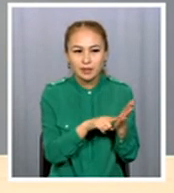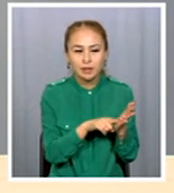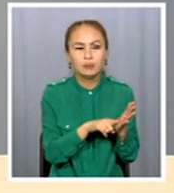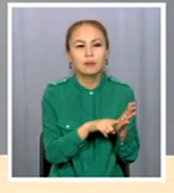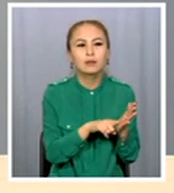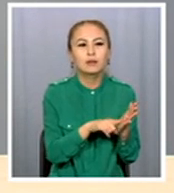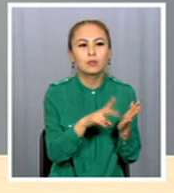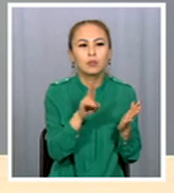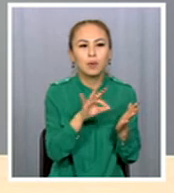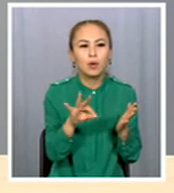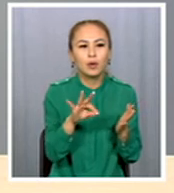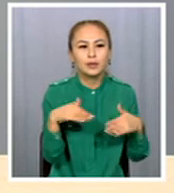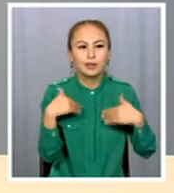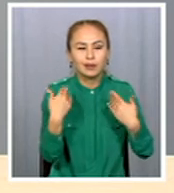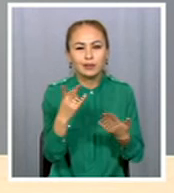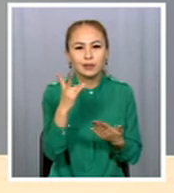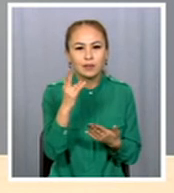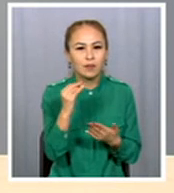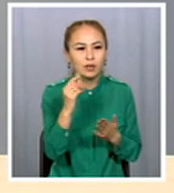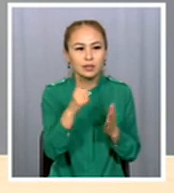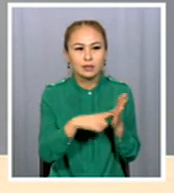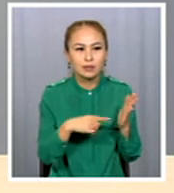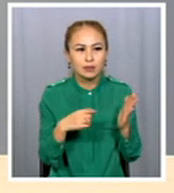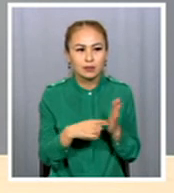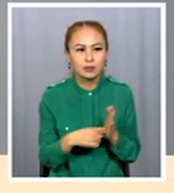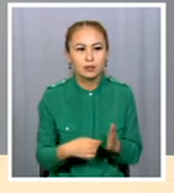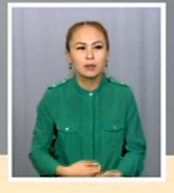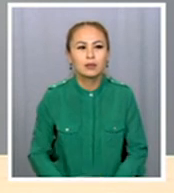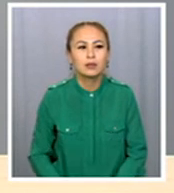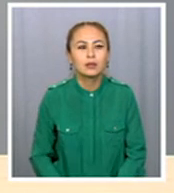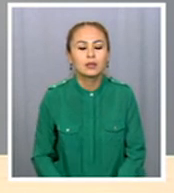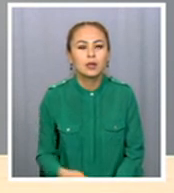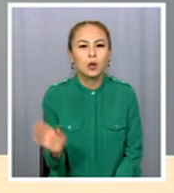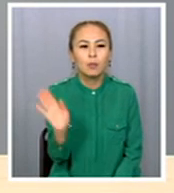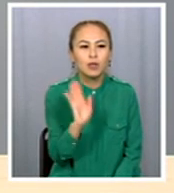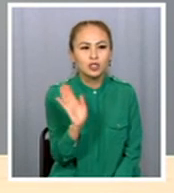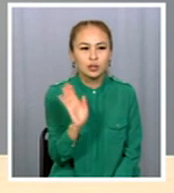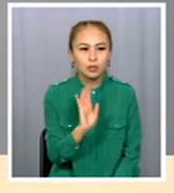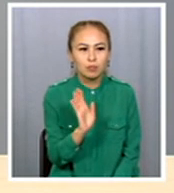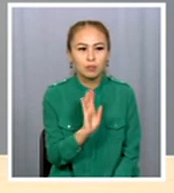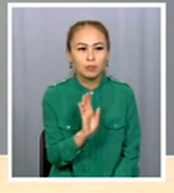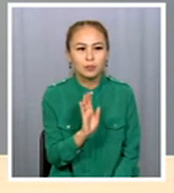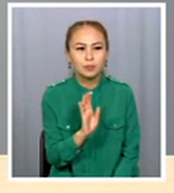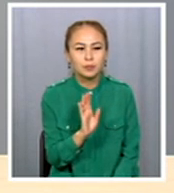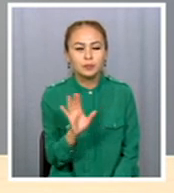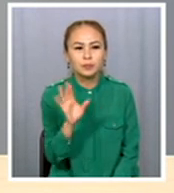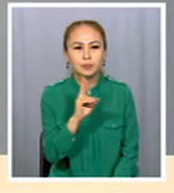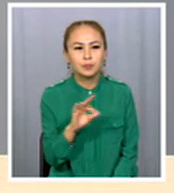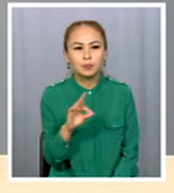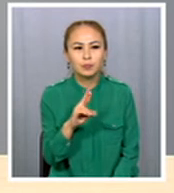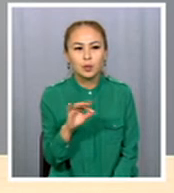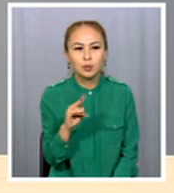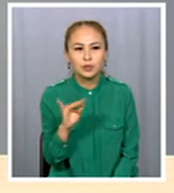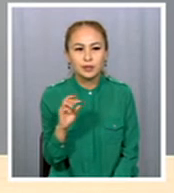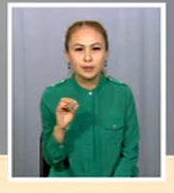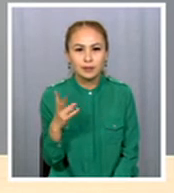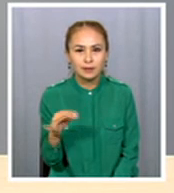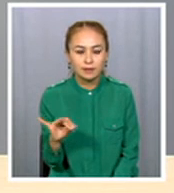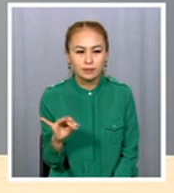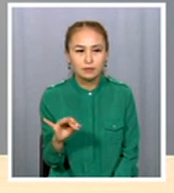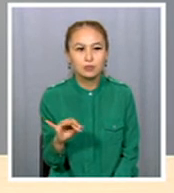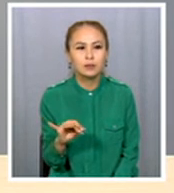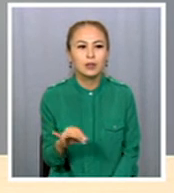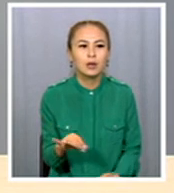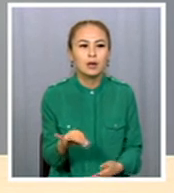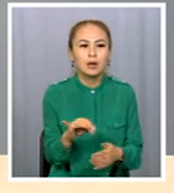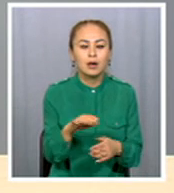предложение, по интонации – невосклицательное. Машите руками. По цели высказывания – это побудительное